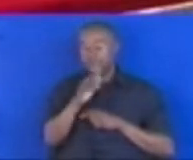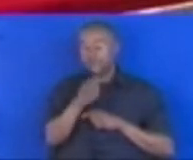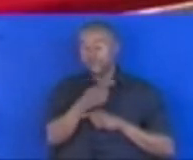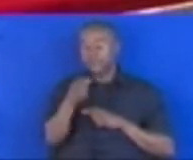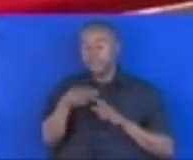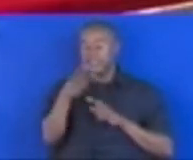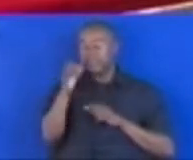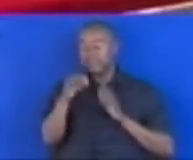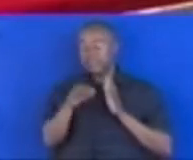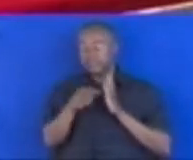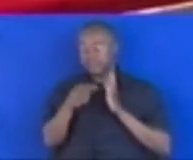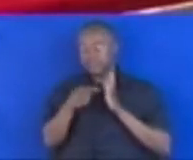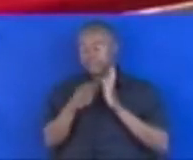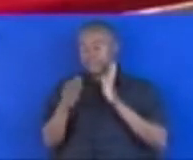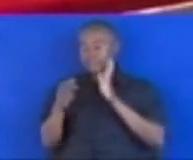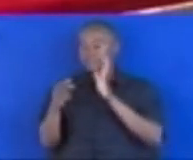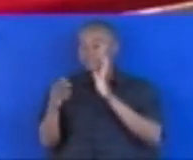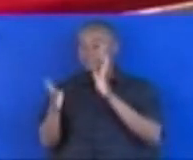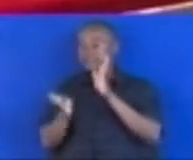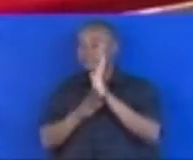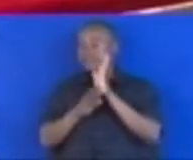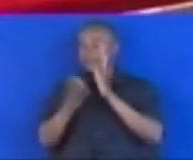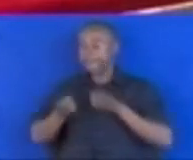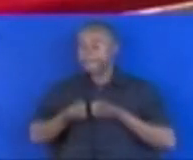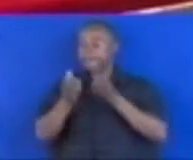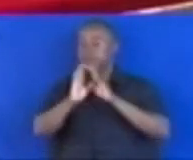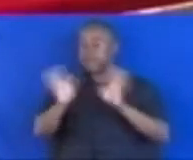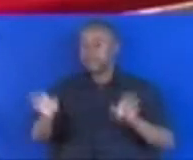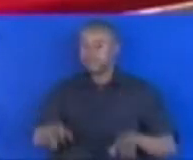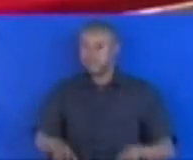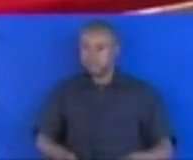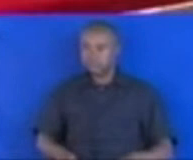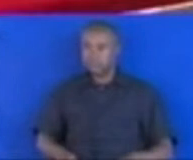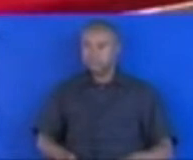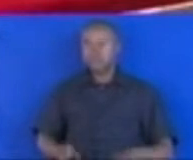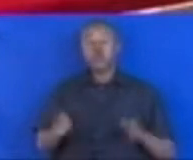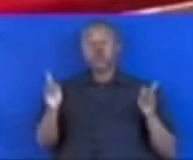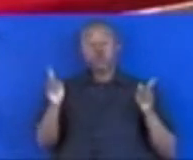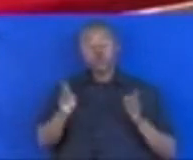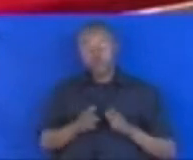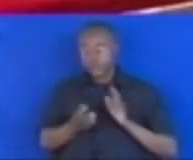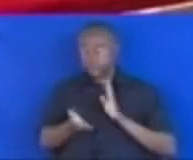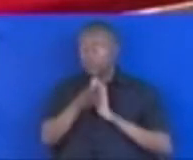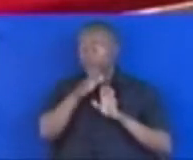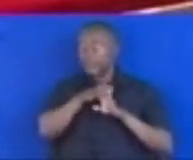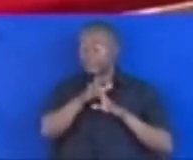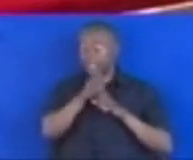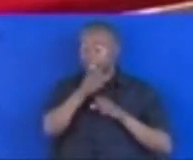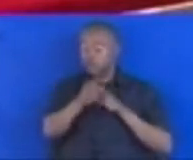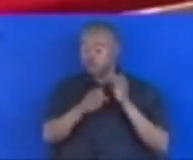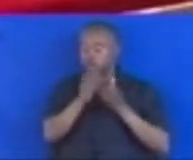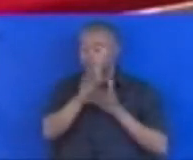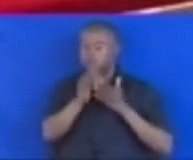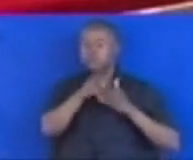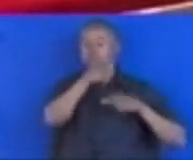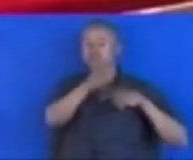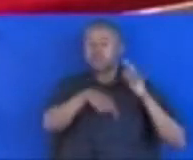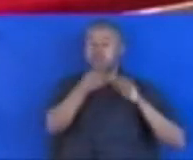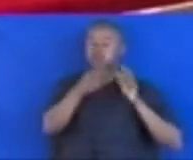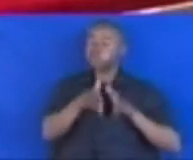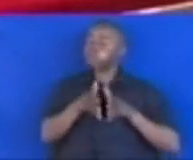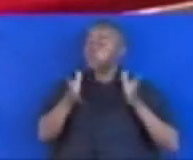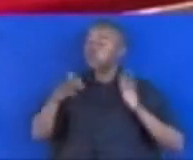130.6 zilishatolewa. Mheshimiwa Naibu Spika, kwa ufupi naomba nitaje hatua zilizofikiwa kwa baadhi ya miradi